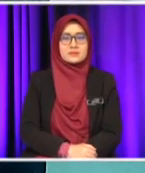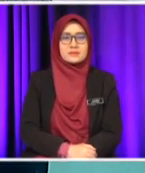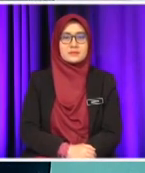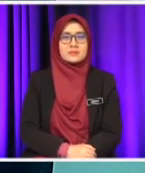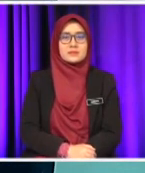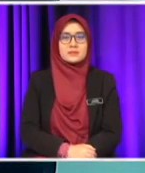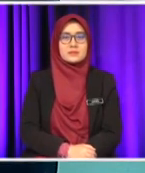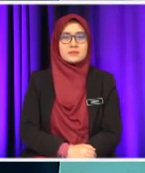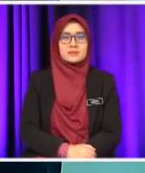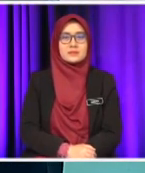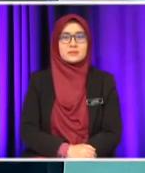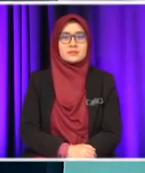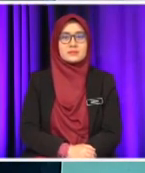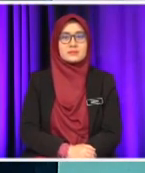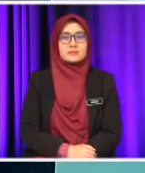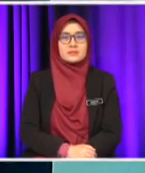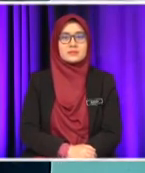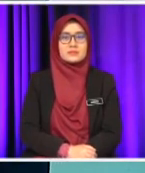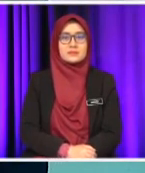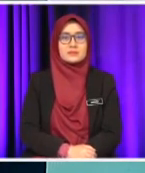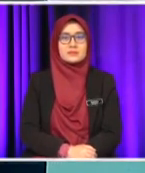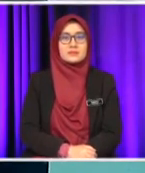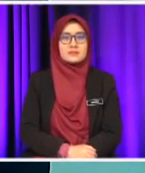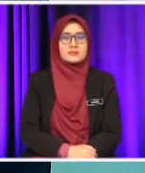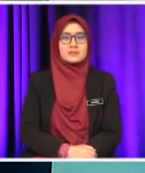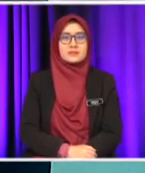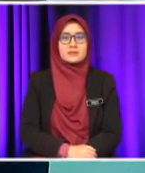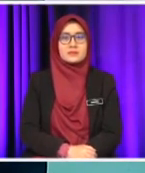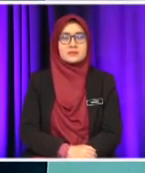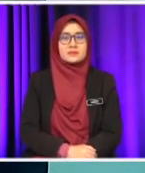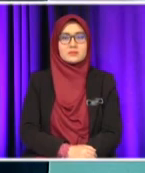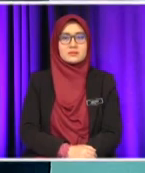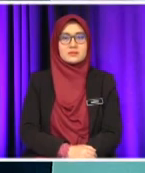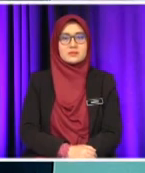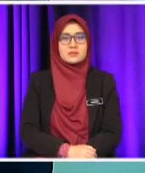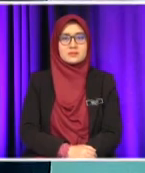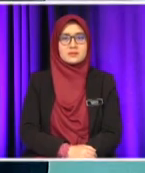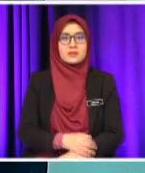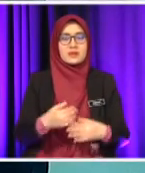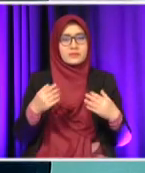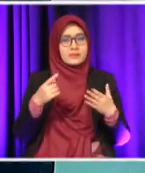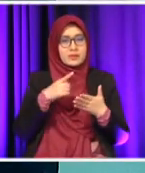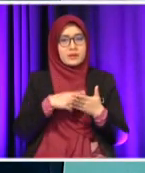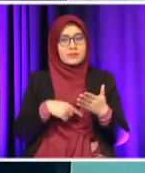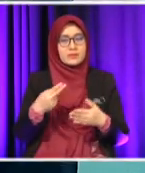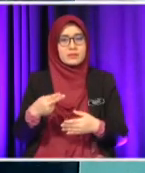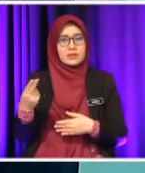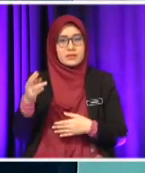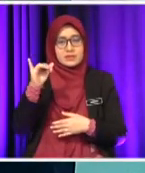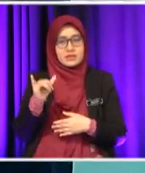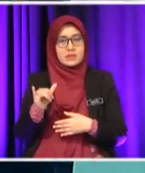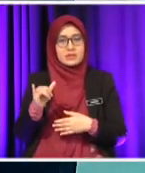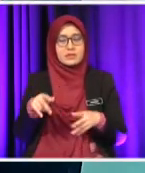akuarium untuk dibuat daripada apa dia ada banyak jenis lah ada akrilik ada kaca ada plastik